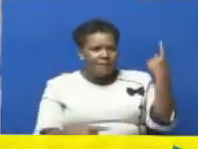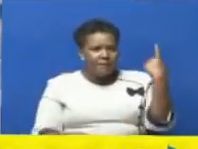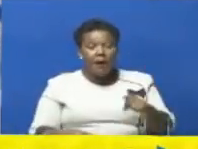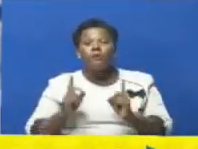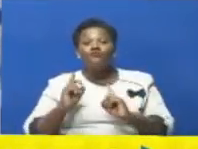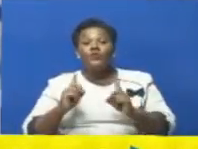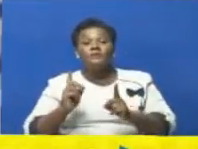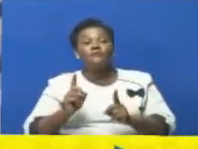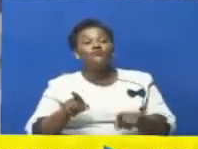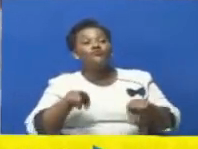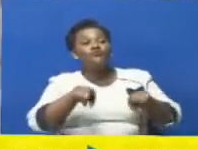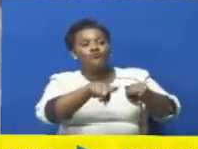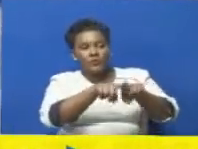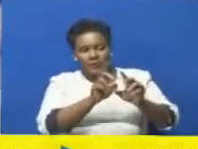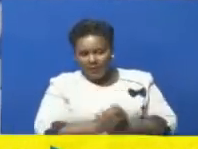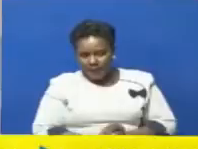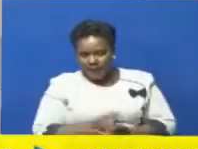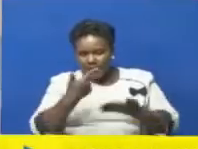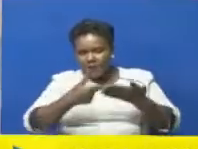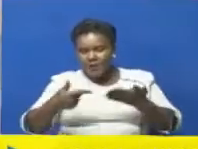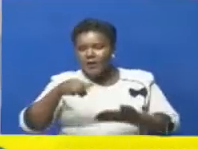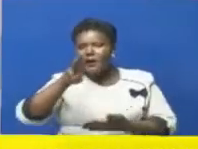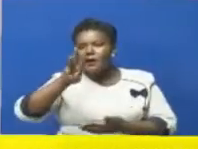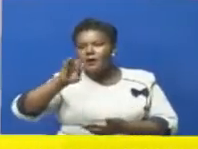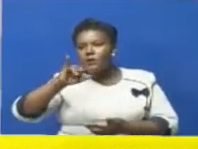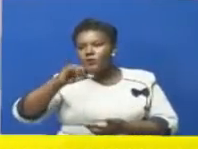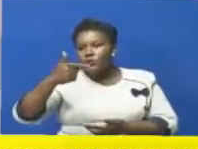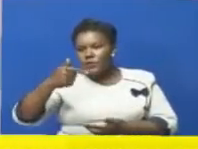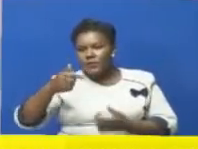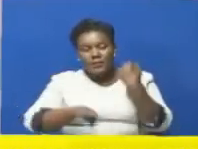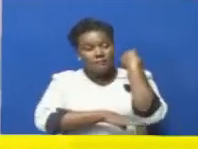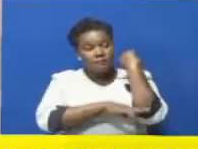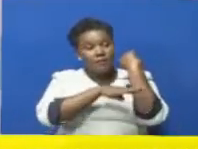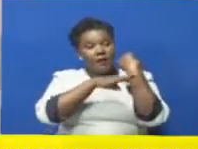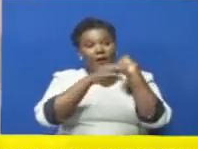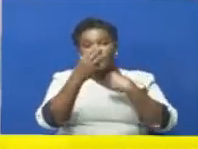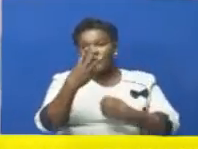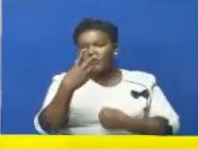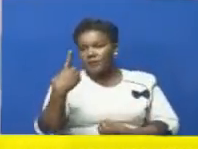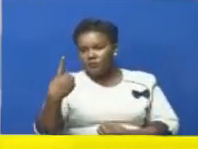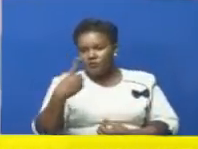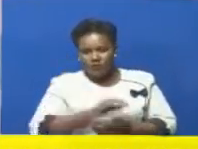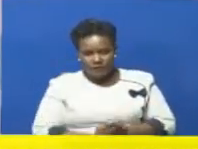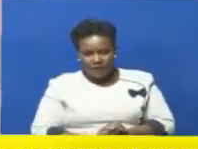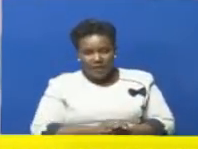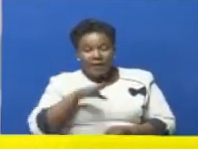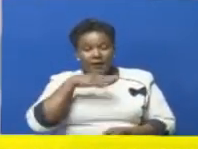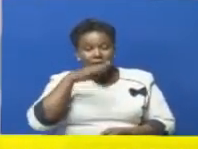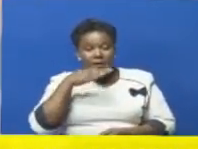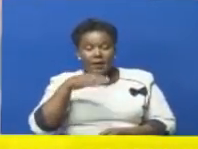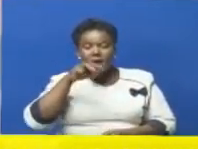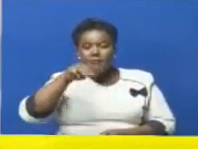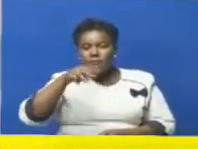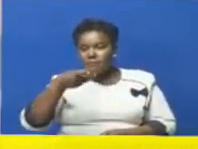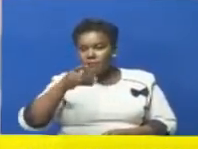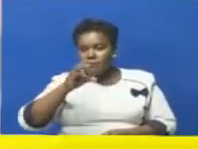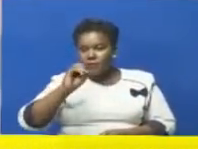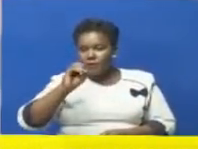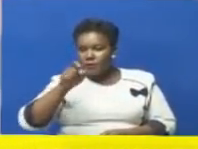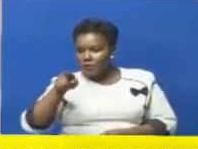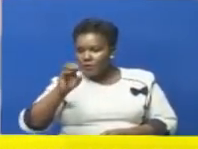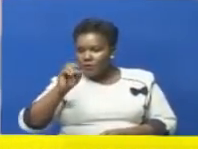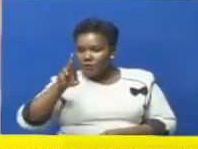Witness Clemens, huyu ana miaka 31, Mpogoro, mkazi wa